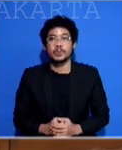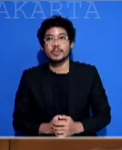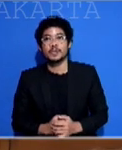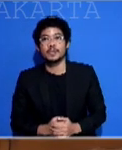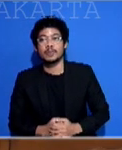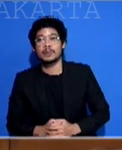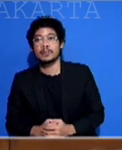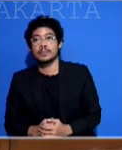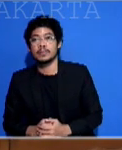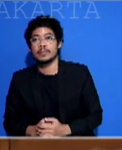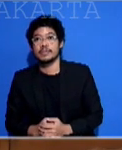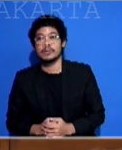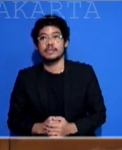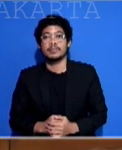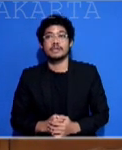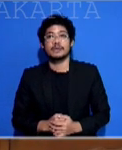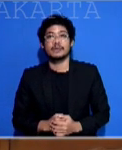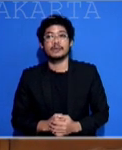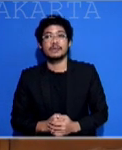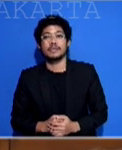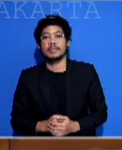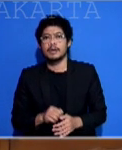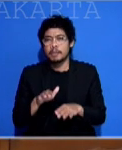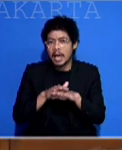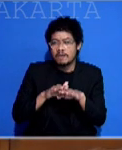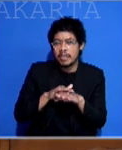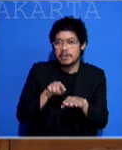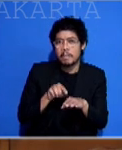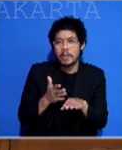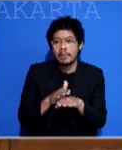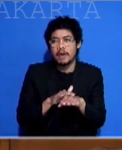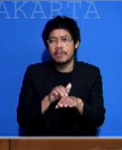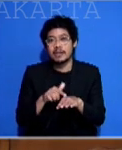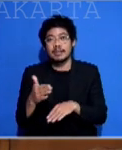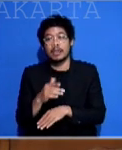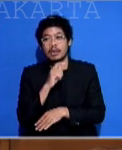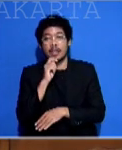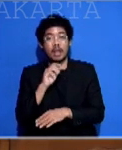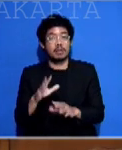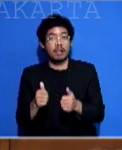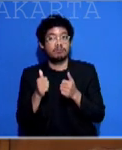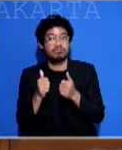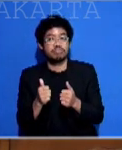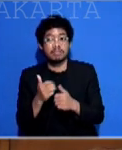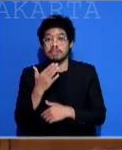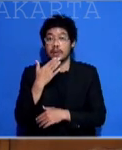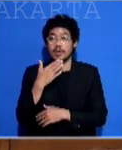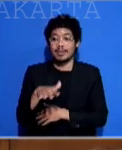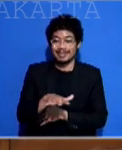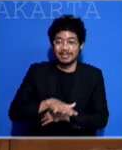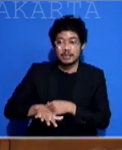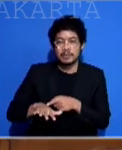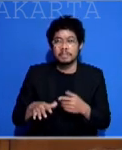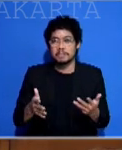Para pamirsa, ngingah kambangan kanthi cara dipun kandhangaken utawi ingkang asring sinebat budidaya kambangan ing lahan